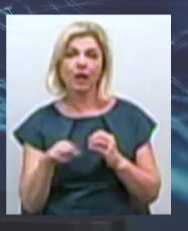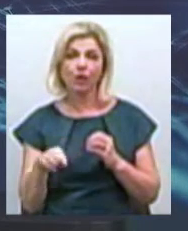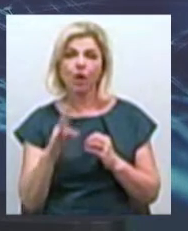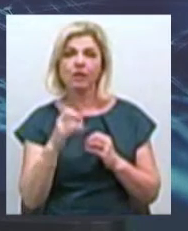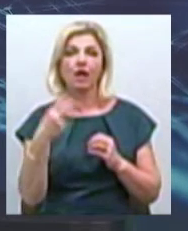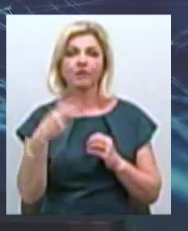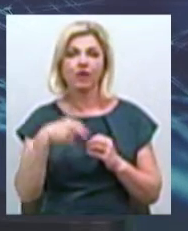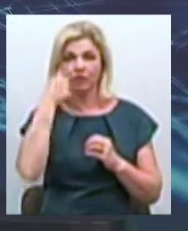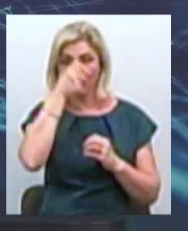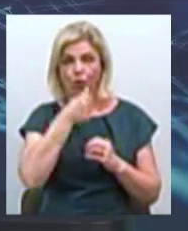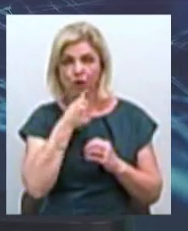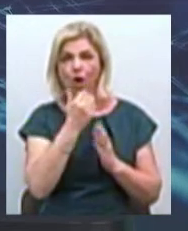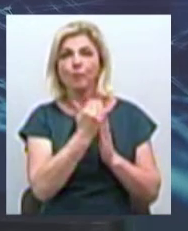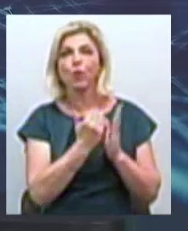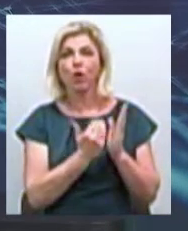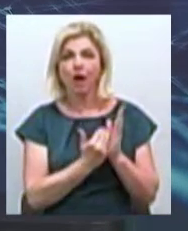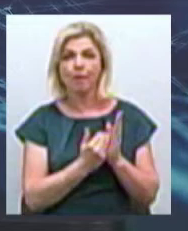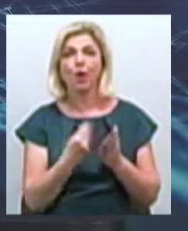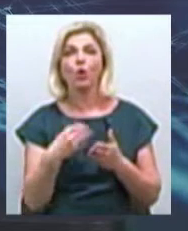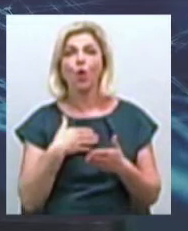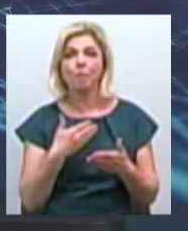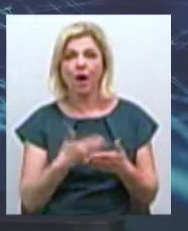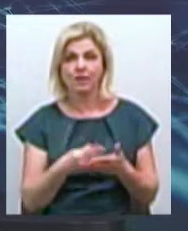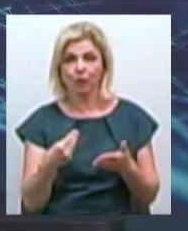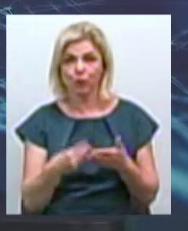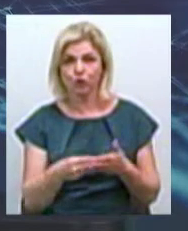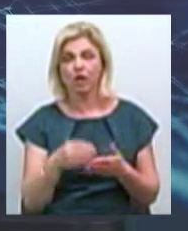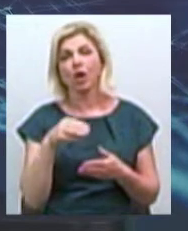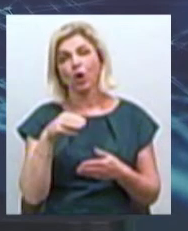20-й рік передбачено програмою громадський бюджет, тобто